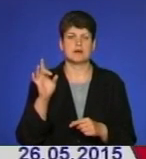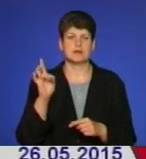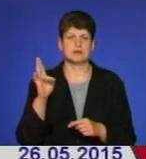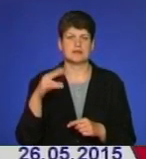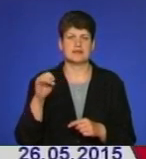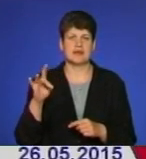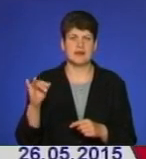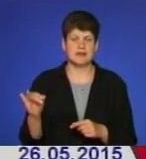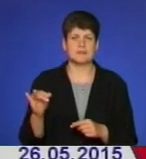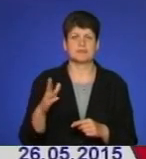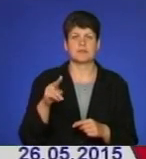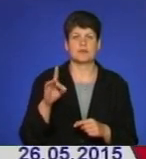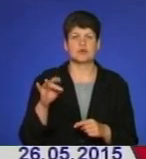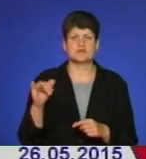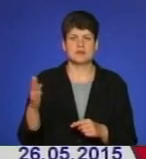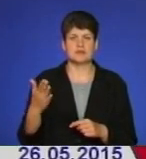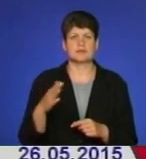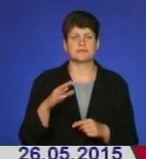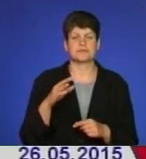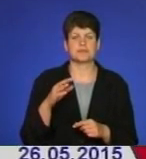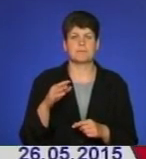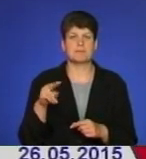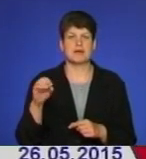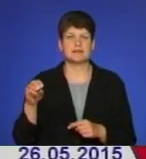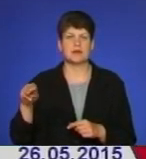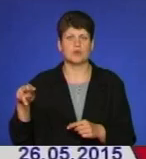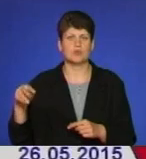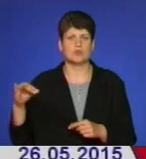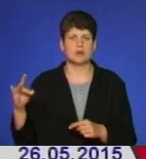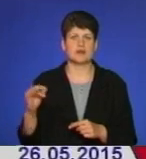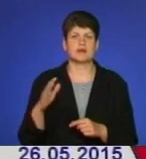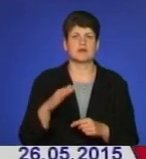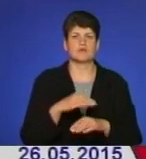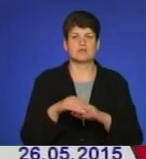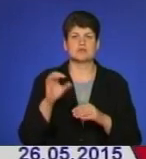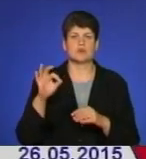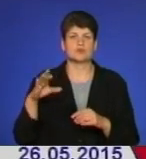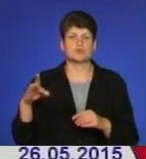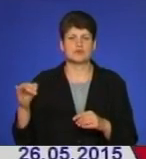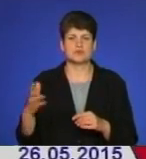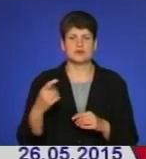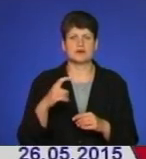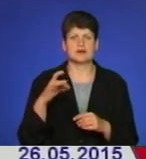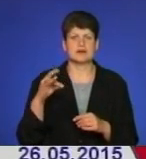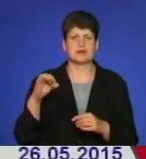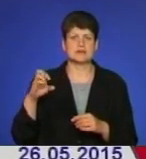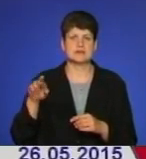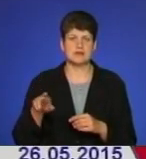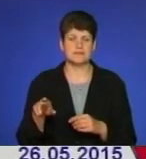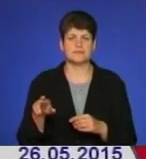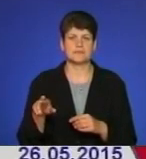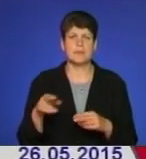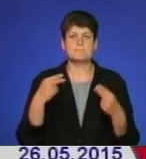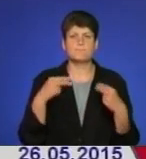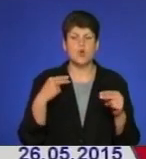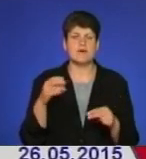Осіріус, вулиця Просвіти, Марія, вулиця Петлюри, продукти, вулиця Островського, Христя, вулиця Протасевича.